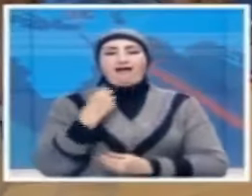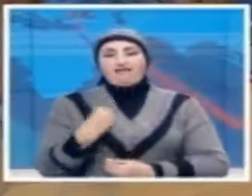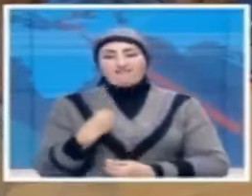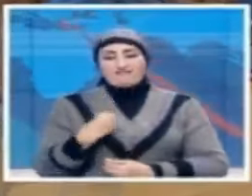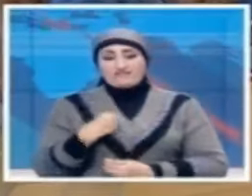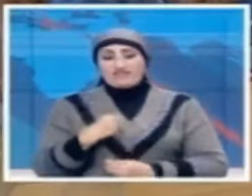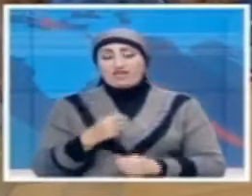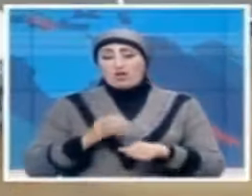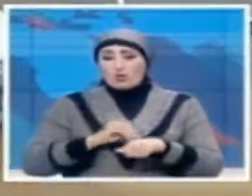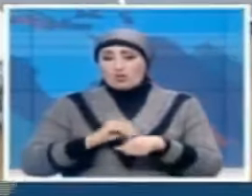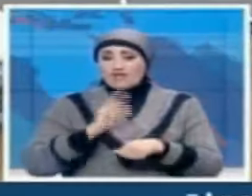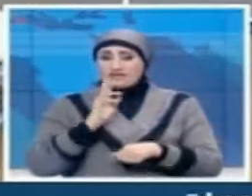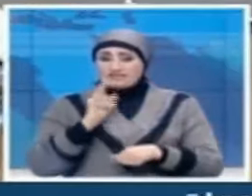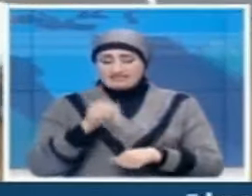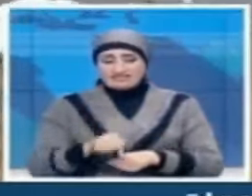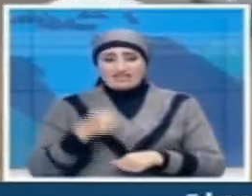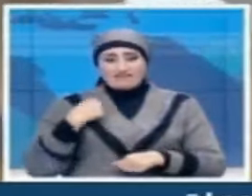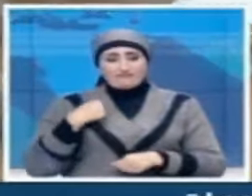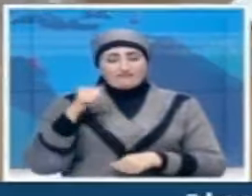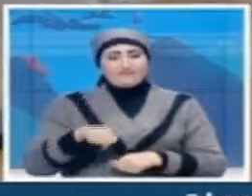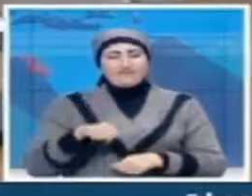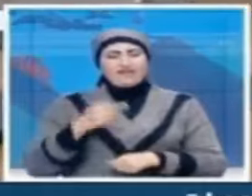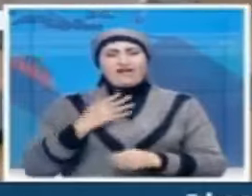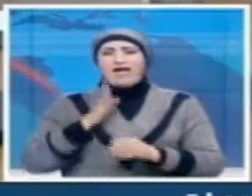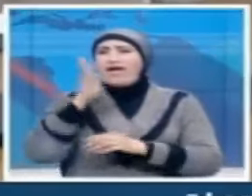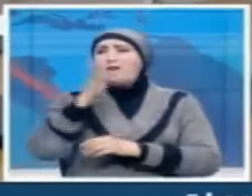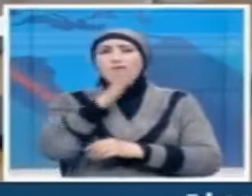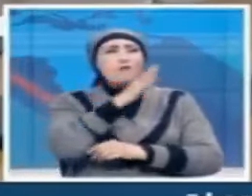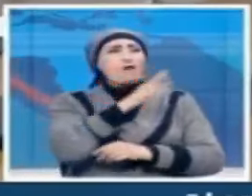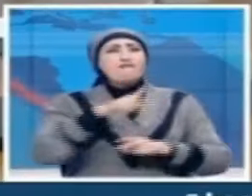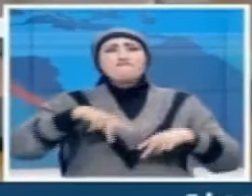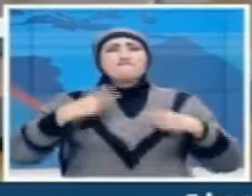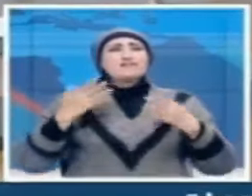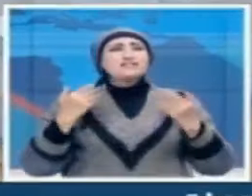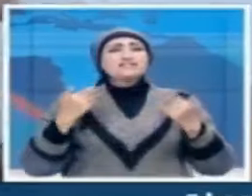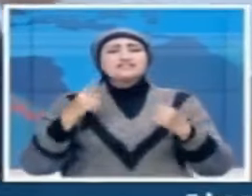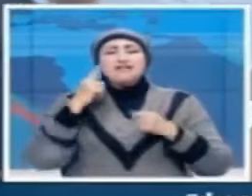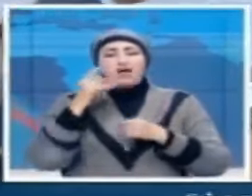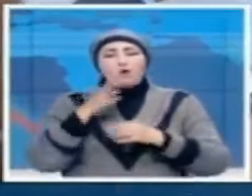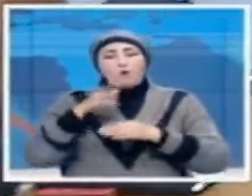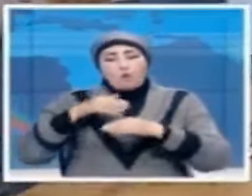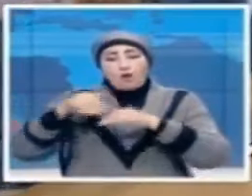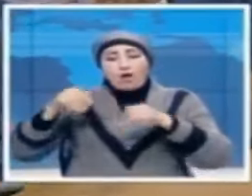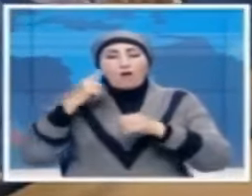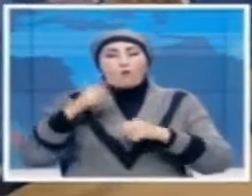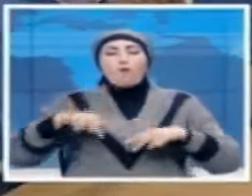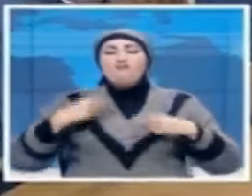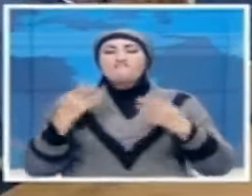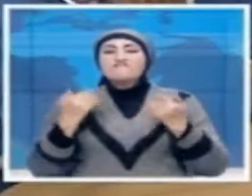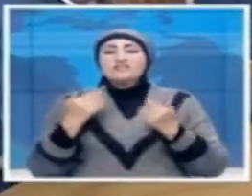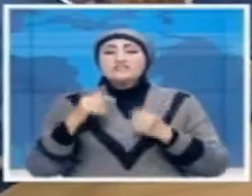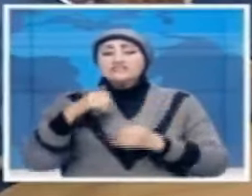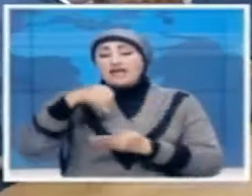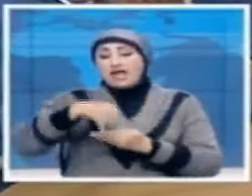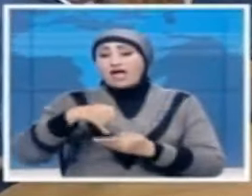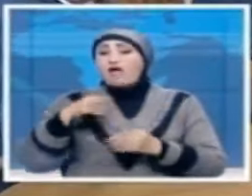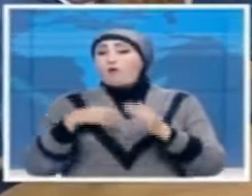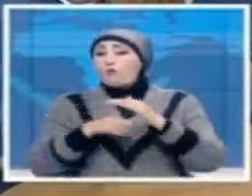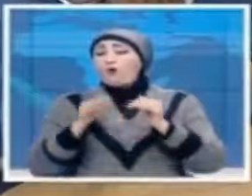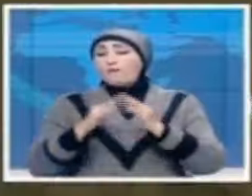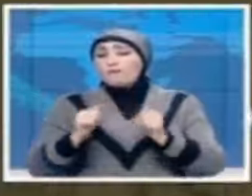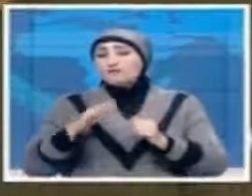فضلا عن ربط المزارات الأثرية والسياحية في إطار خطط تعزيز السياحة المحلية